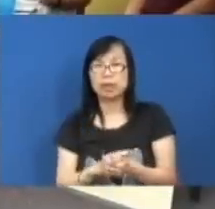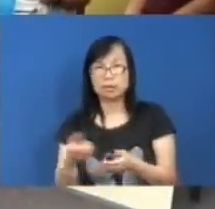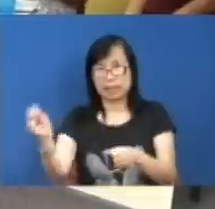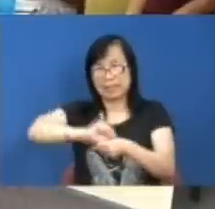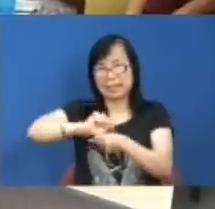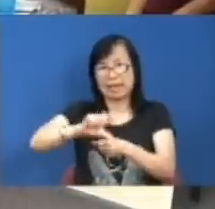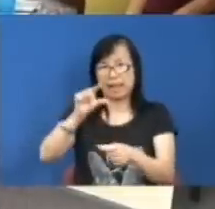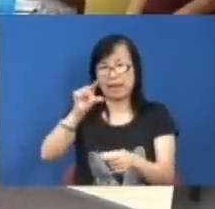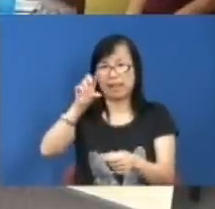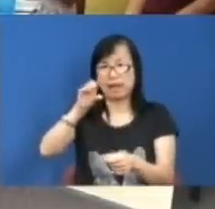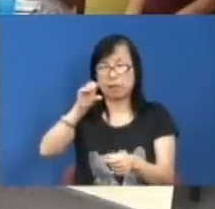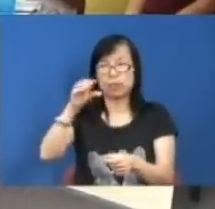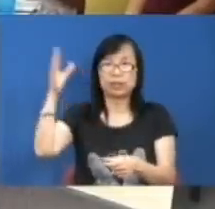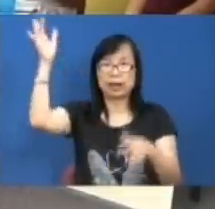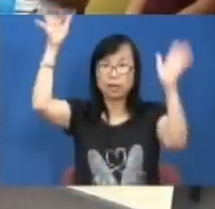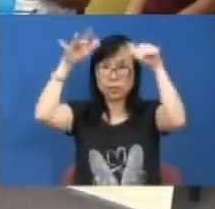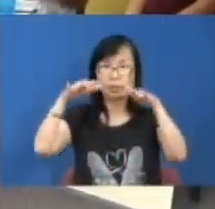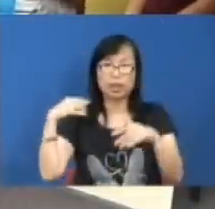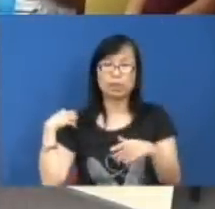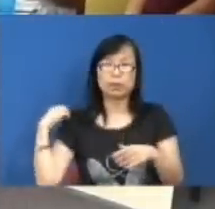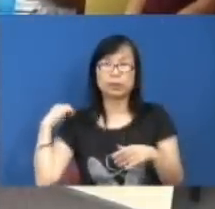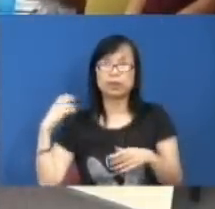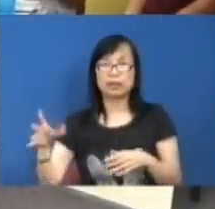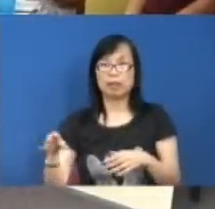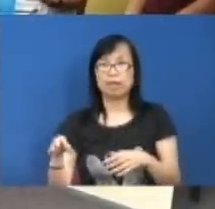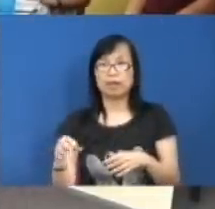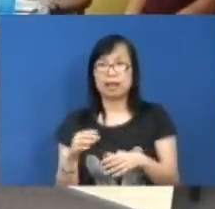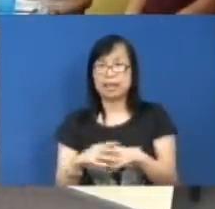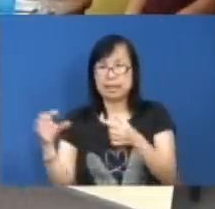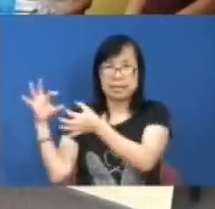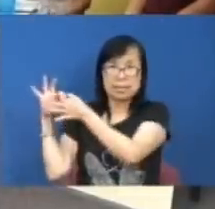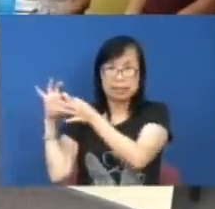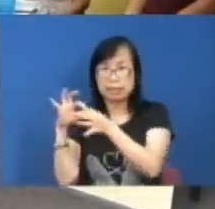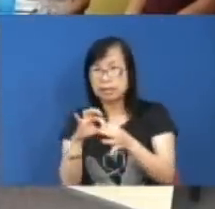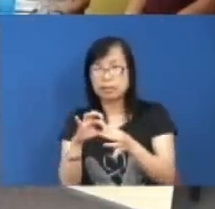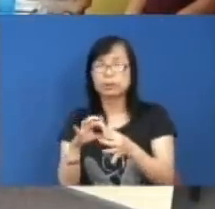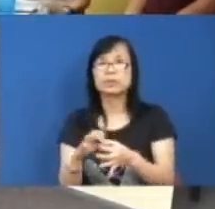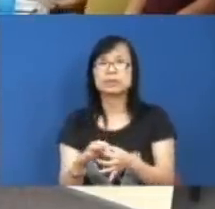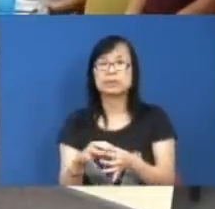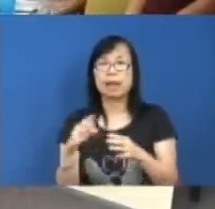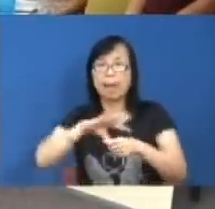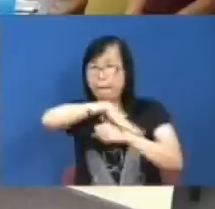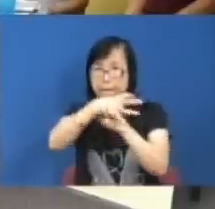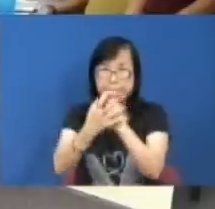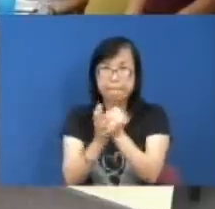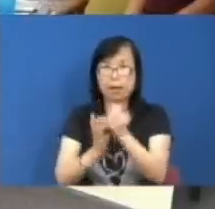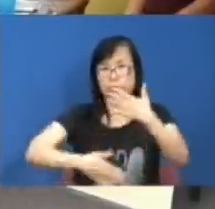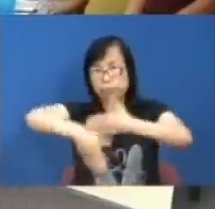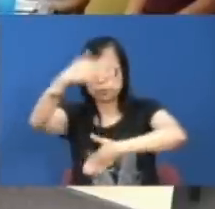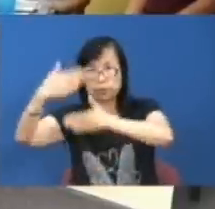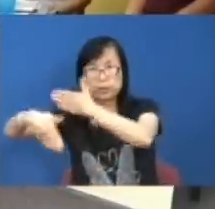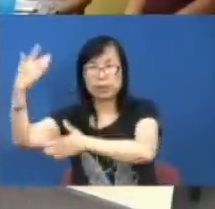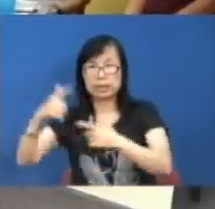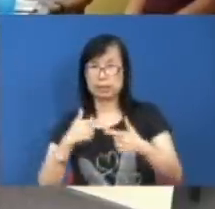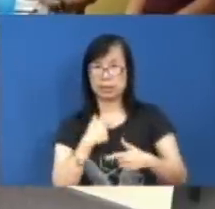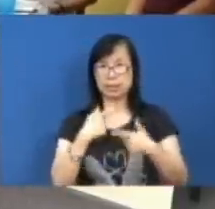嘅雨褸，而嗰個質地咧係厚身啲、連貫性嘅一個彈性嘅質地，用嚟包住成個大廈。咁當然要配合